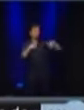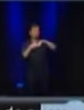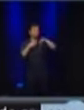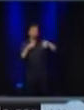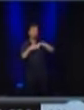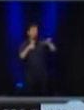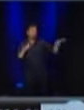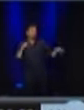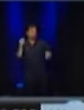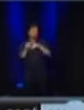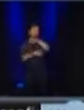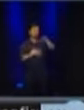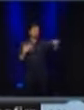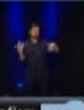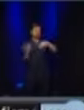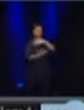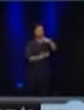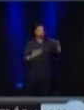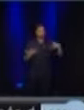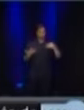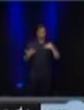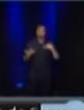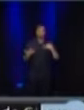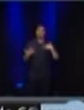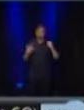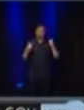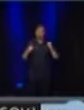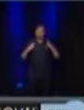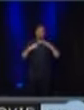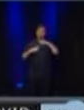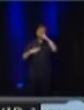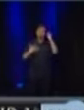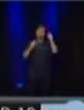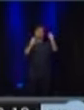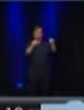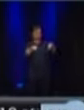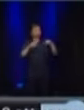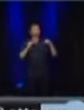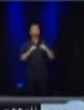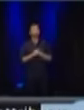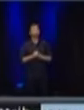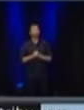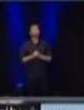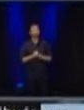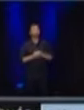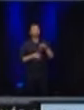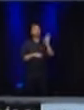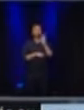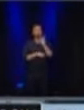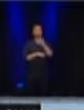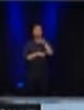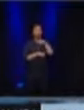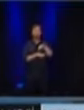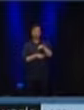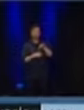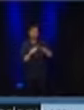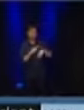Alors, toutes les conditions sont là pour que le personnel de la santé puisse aller se reposer. Juste ajouter aussi une